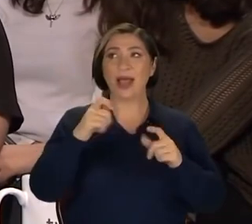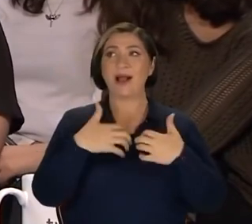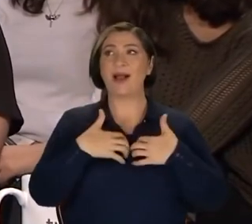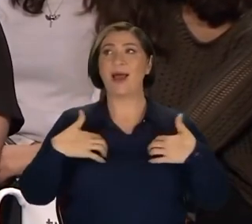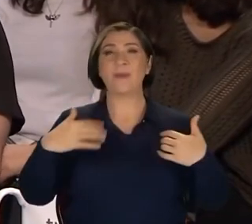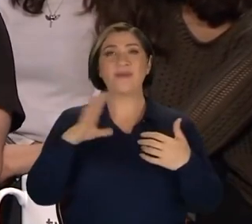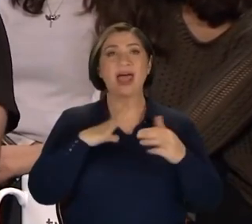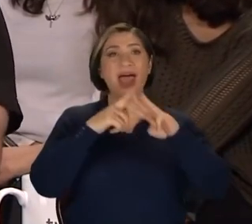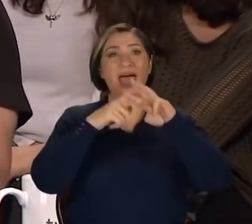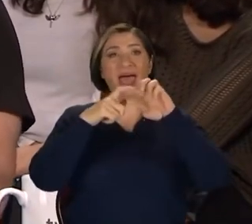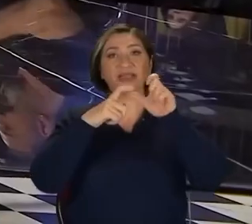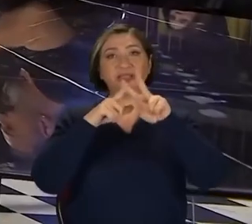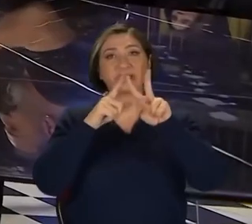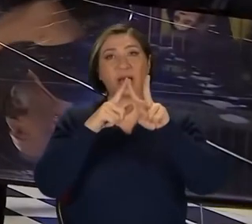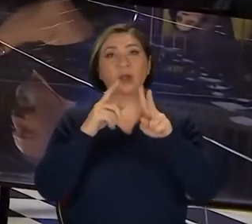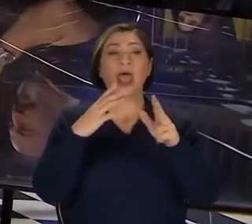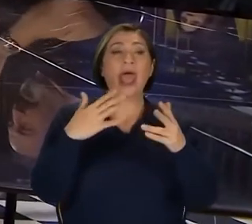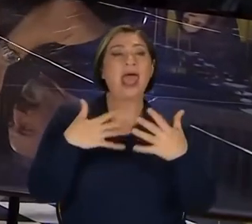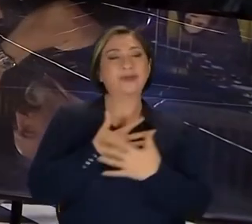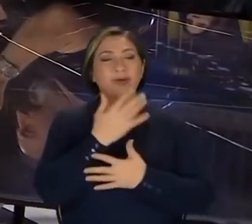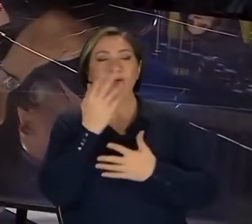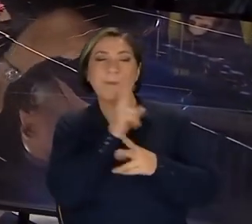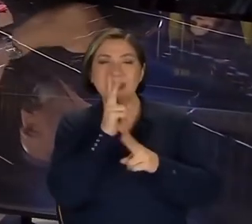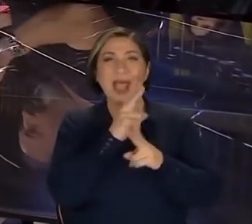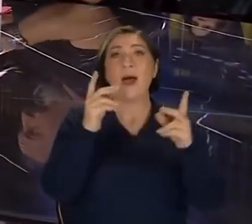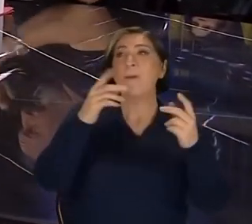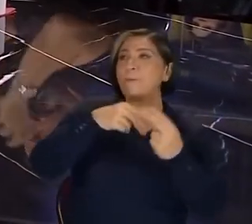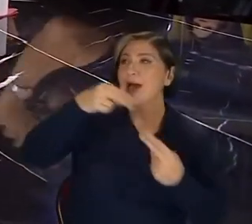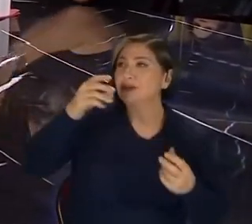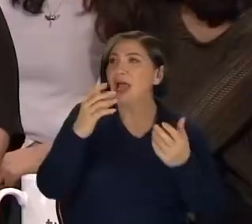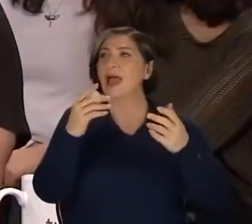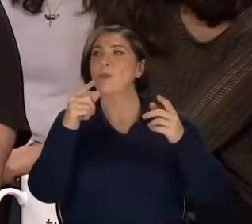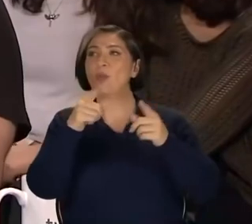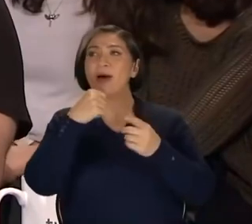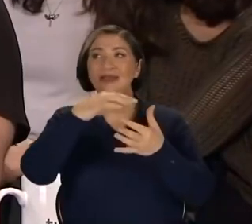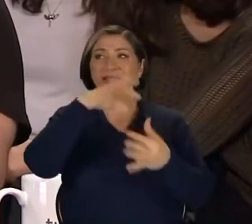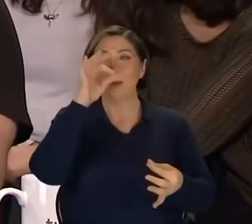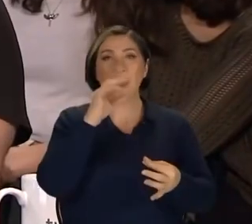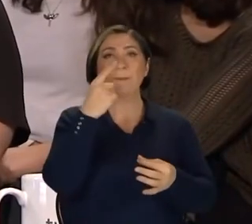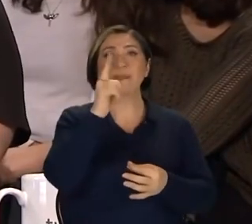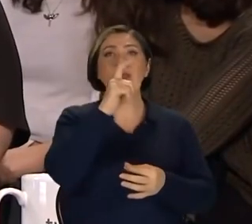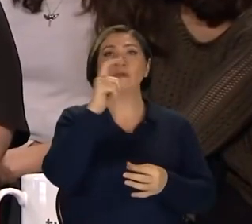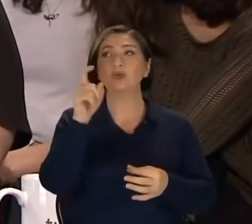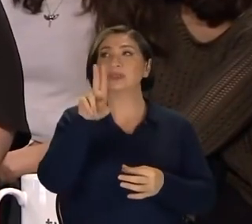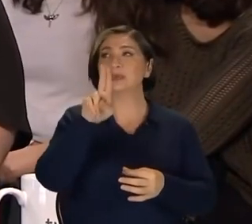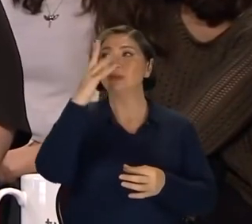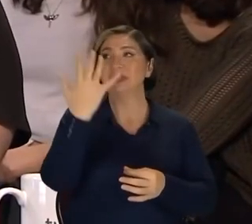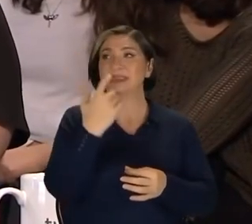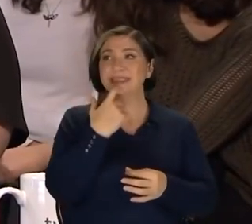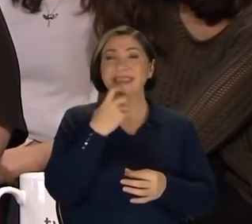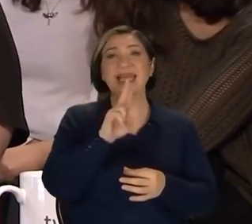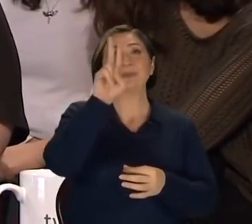kahramanım var, Erşan Kuneri. Hmm. Yani işte erotik komedi, macera, avantür falan. Hmm. Bu adamı 1975